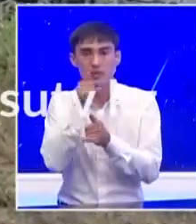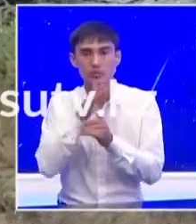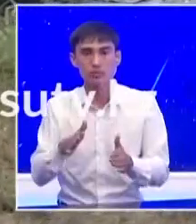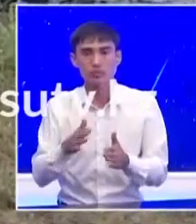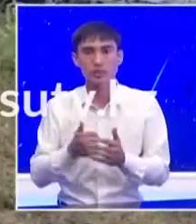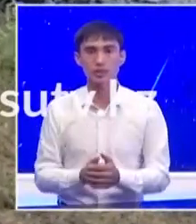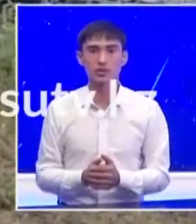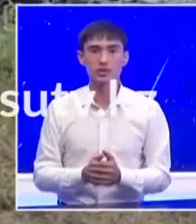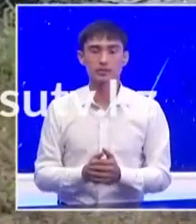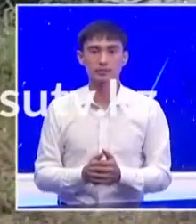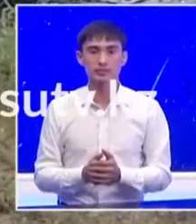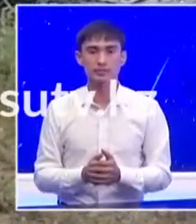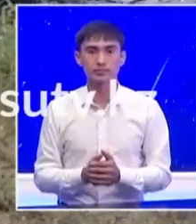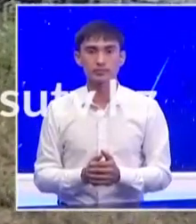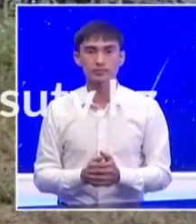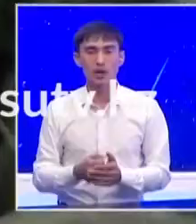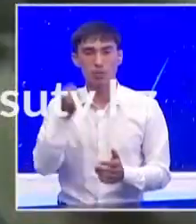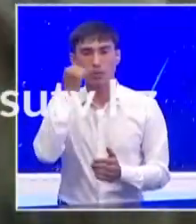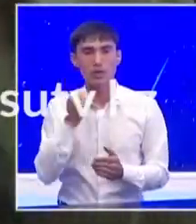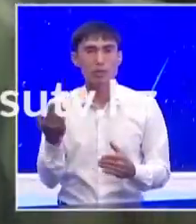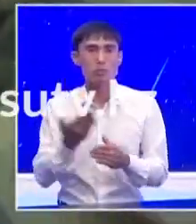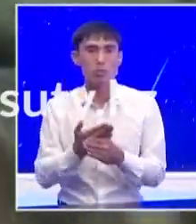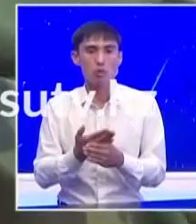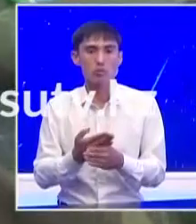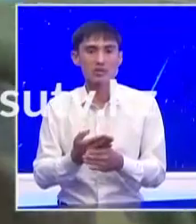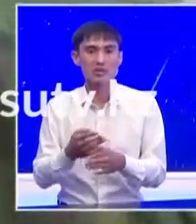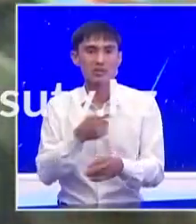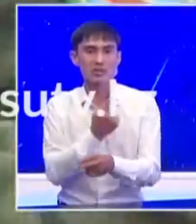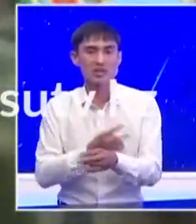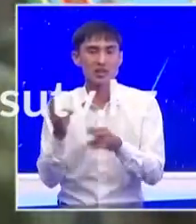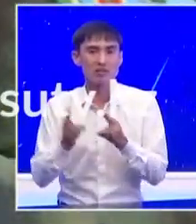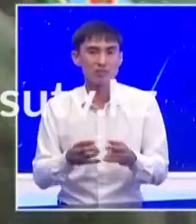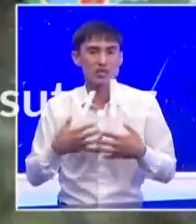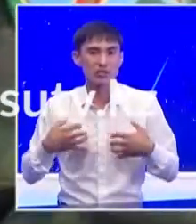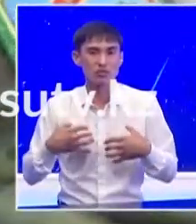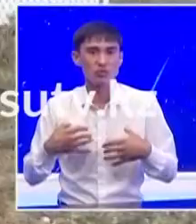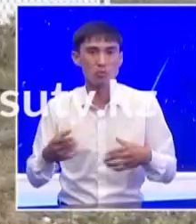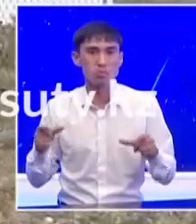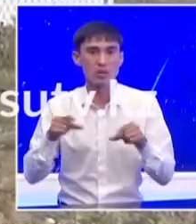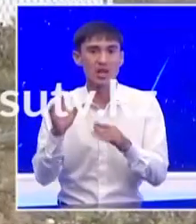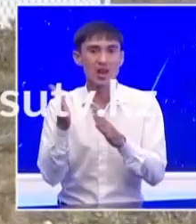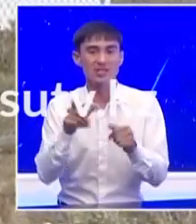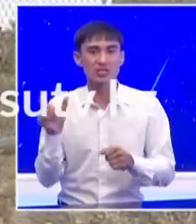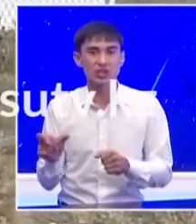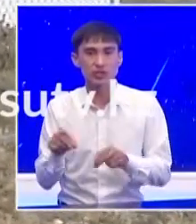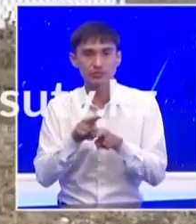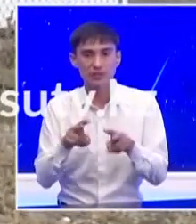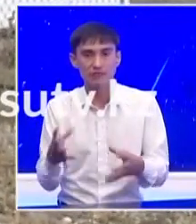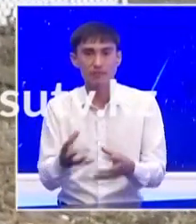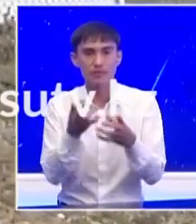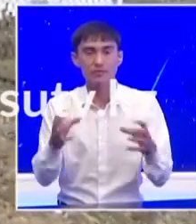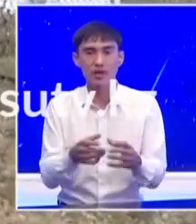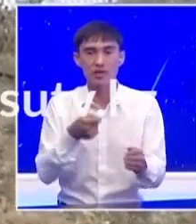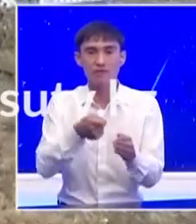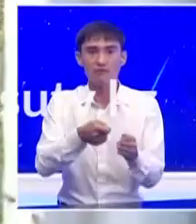только усугубляли ситуацию. Благо на помощь сильно травмированному животному вовремя подоспел лесничий, выходил и